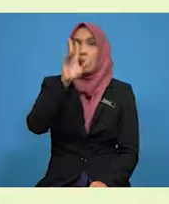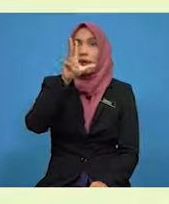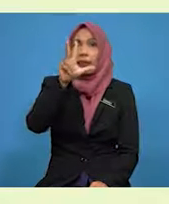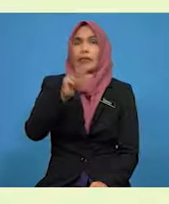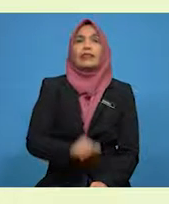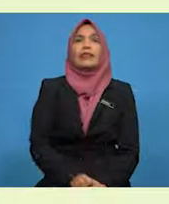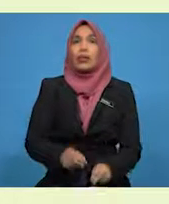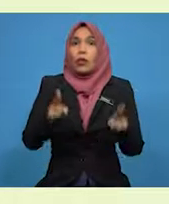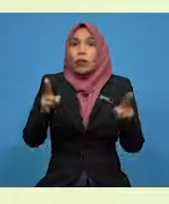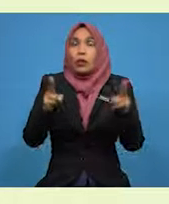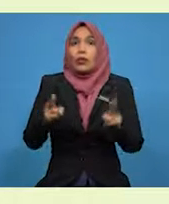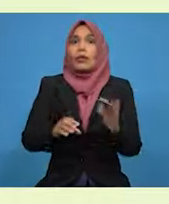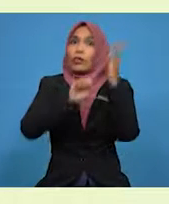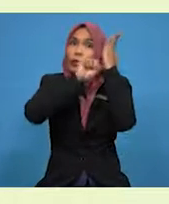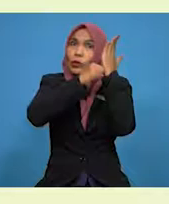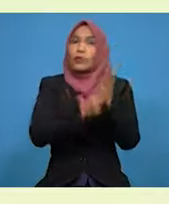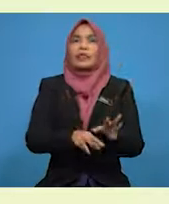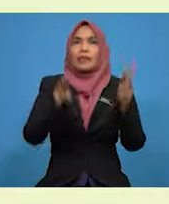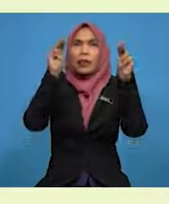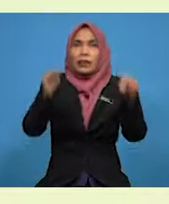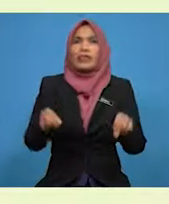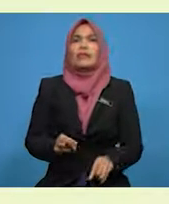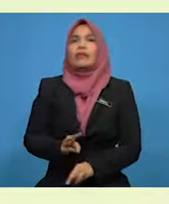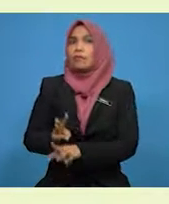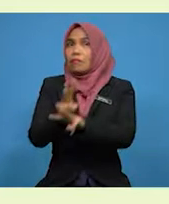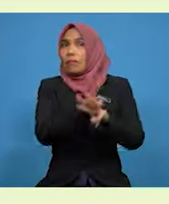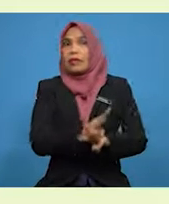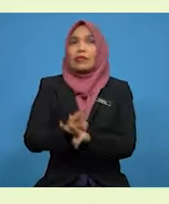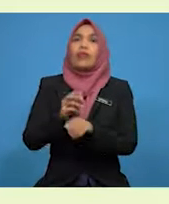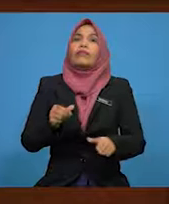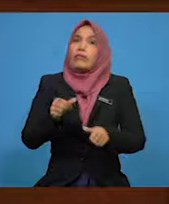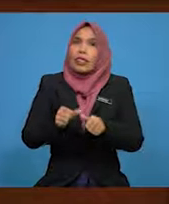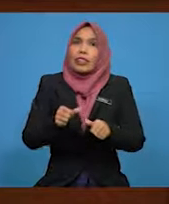Pengurusan Sumber Manusia, iaitu memantau disiplin pekerja.